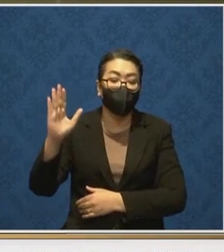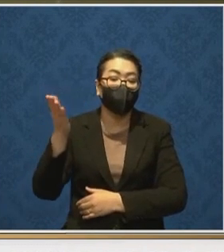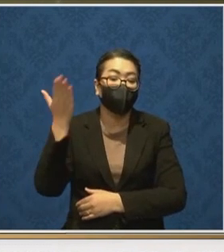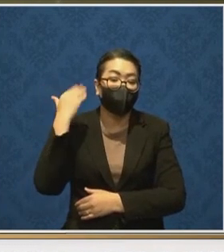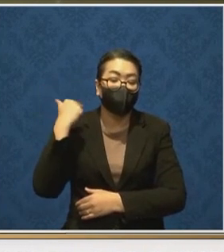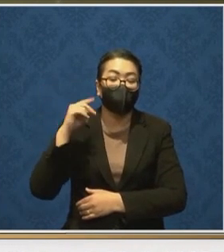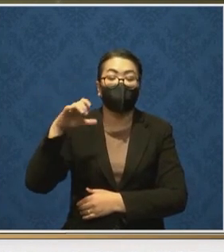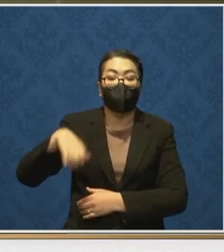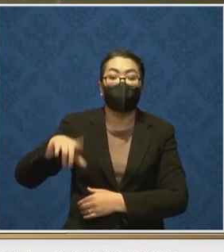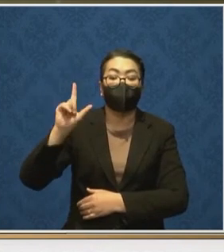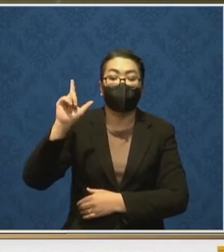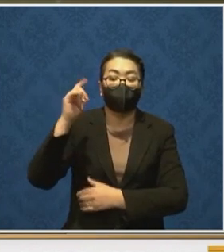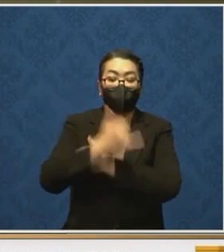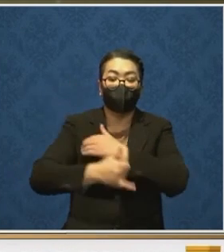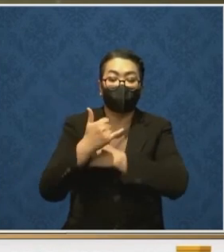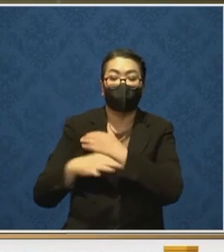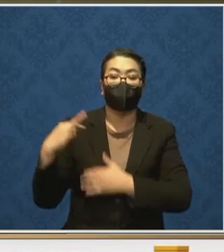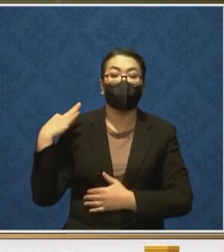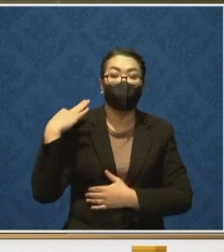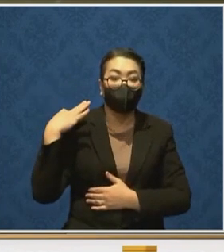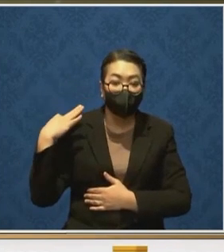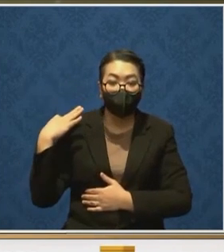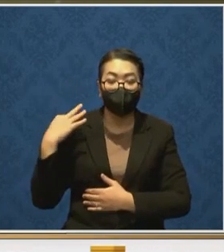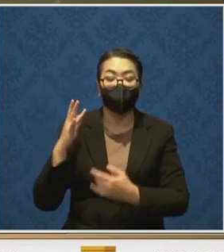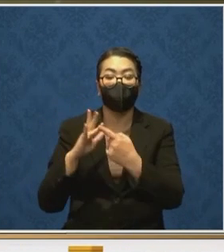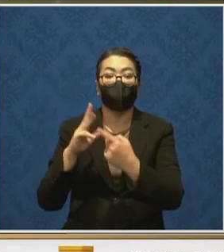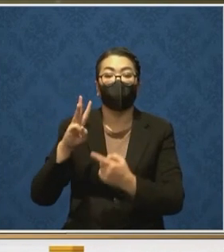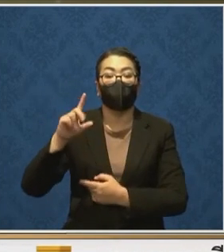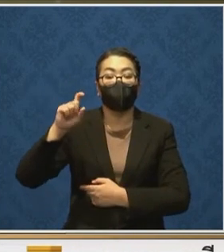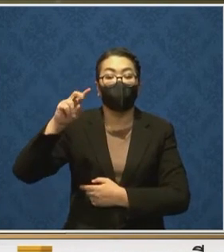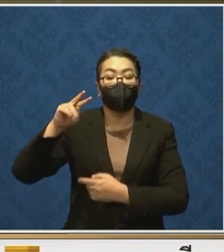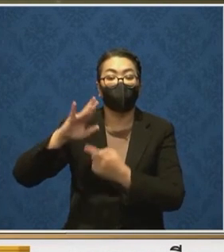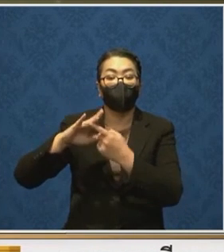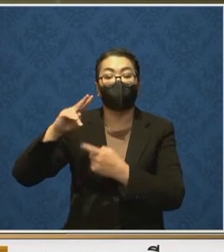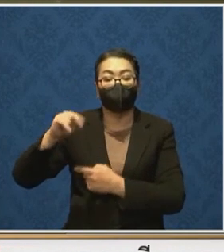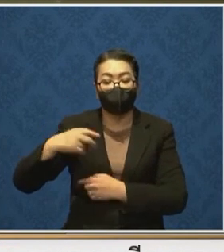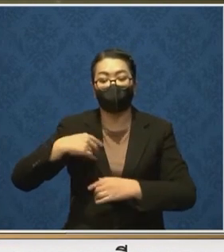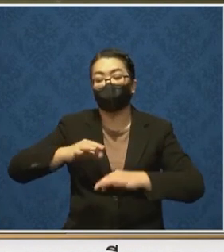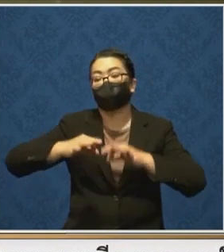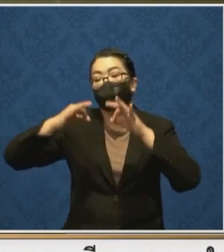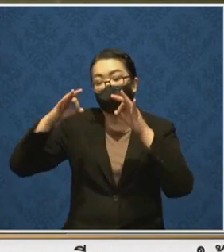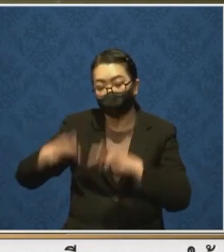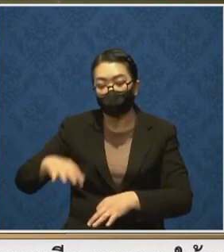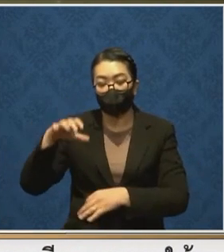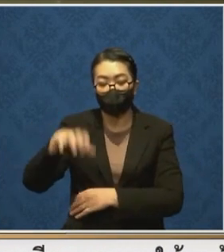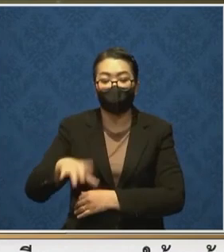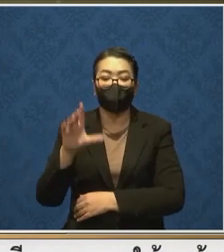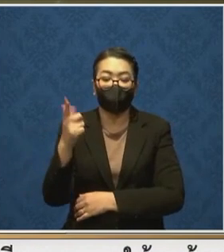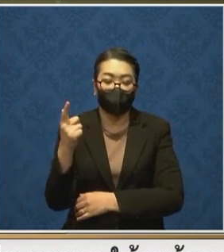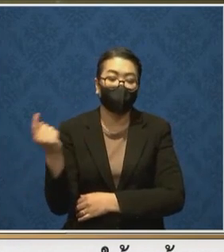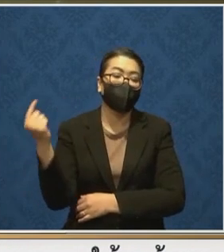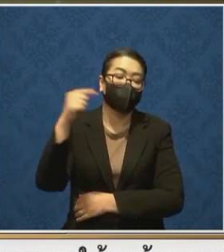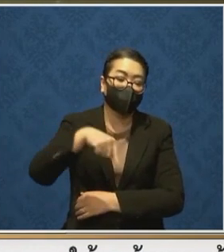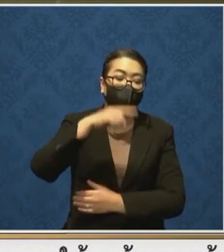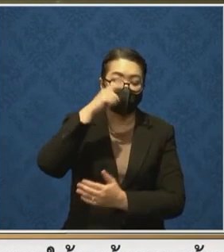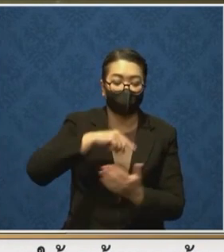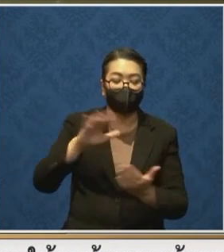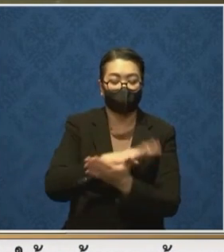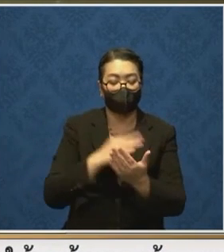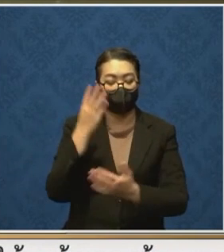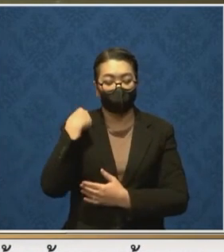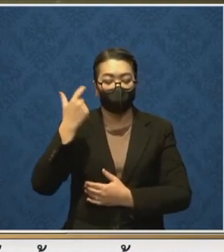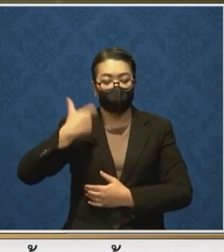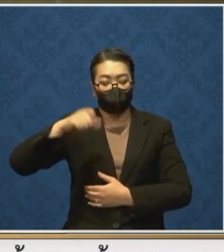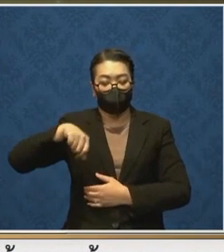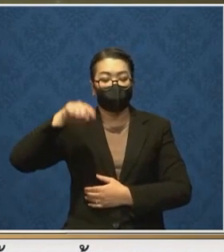ูเอล่าซึ่งผู้ชีขาดเป็คนเดีวกัน ที่ตัสิคดเมืทองคาราให้กประเทศไยธรaudito